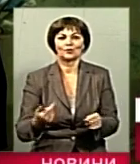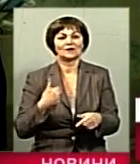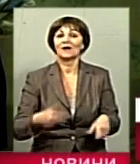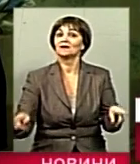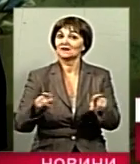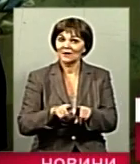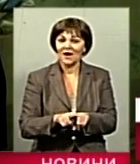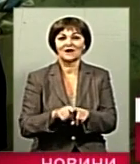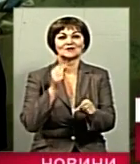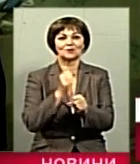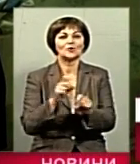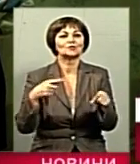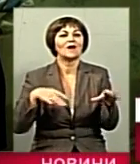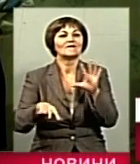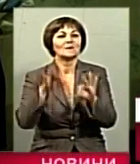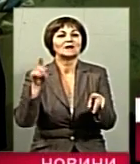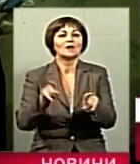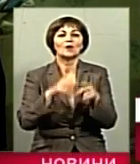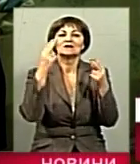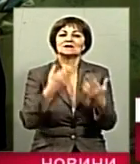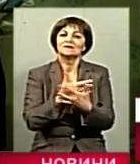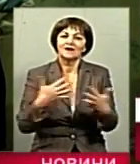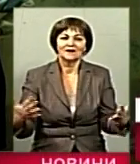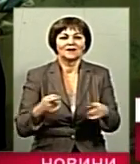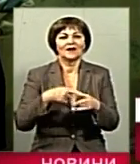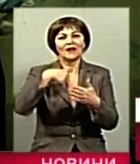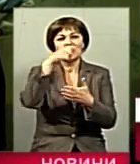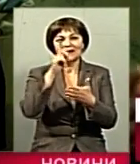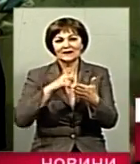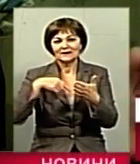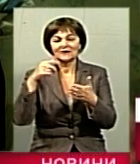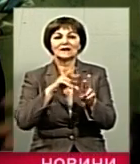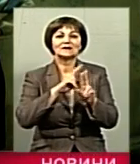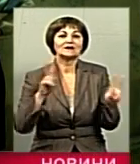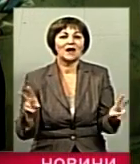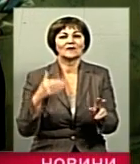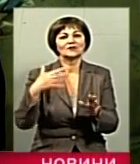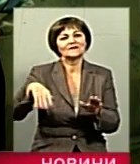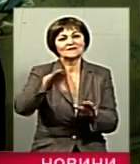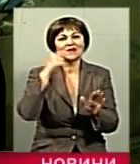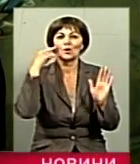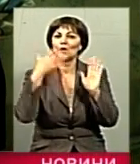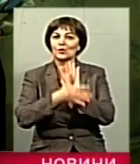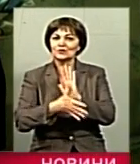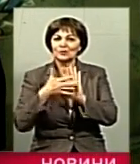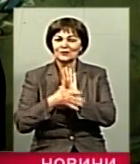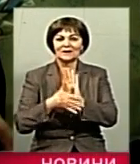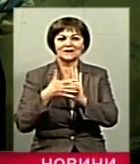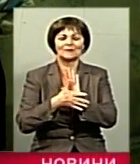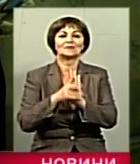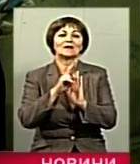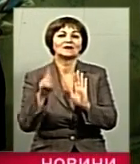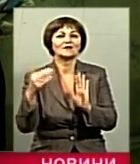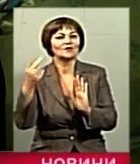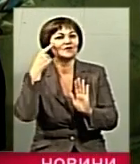зробила, чому я вибрала такі фарби, чому я нанесла такі лінії і як вона все це розуміє. І як